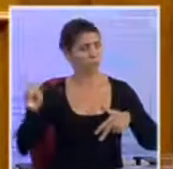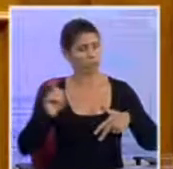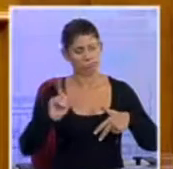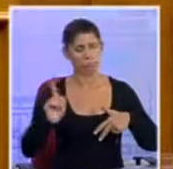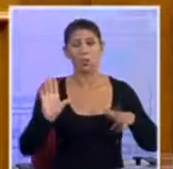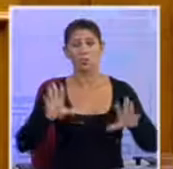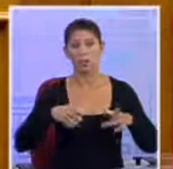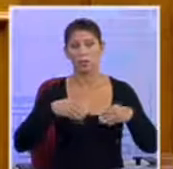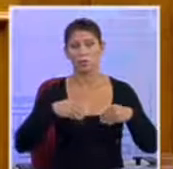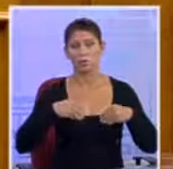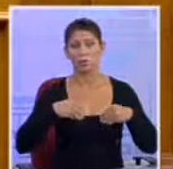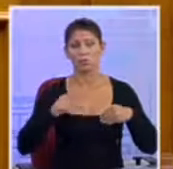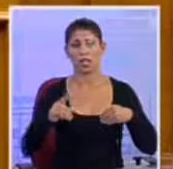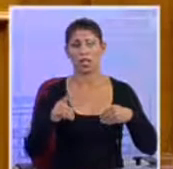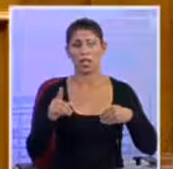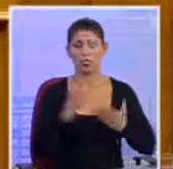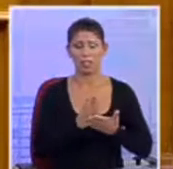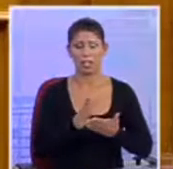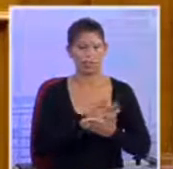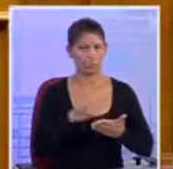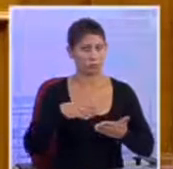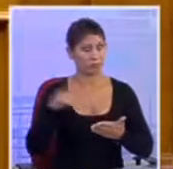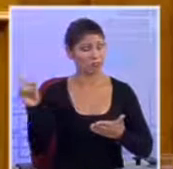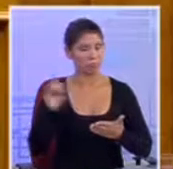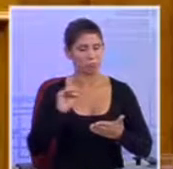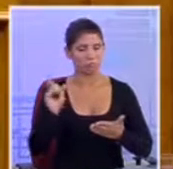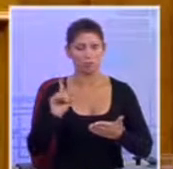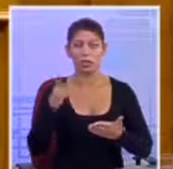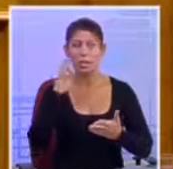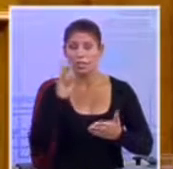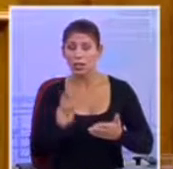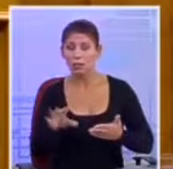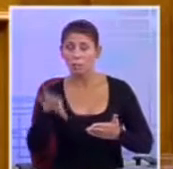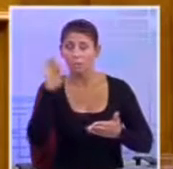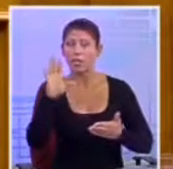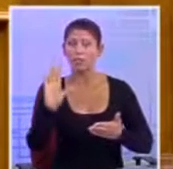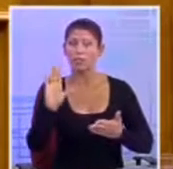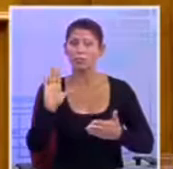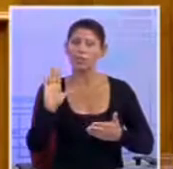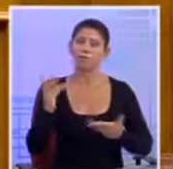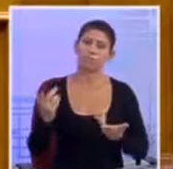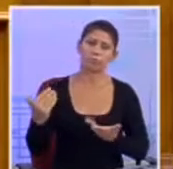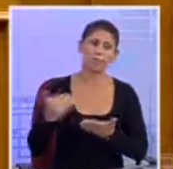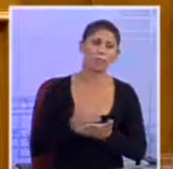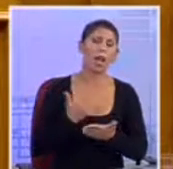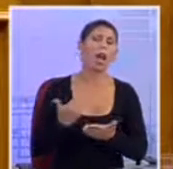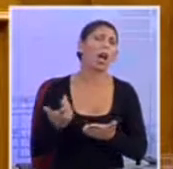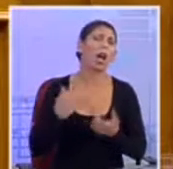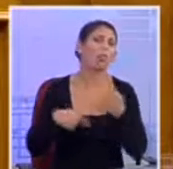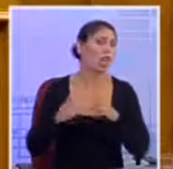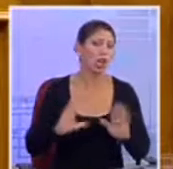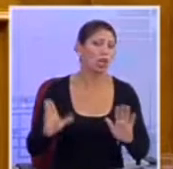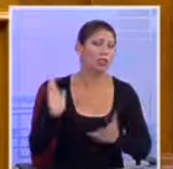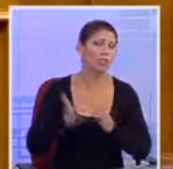να υιοθετήσουμε αντίστοιχες διακρίσεις. Θα ελέγξουμε τα περιστατικά της δυσανάλογης και αδικαιολόγητης βίας